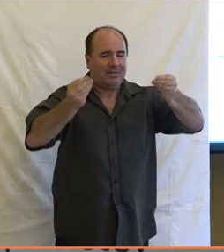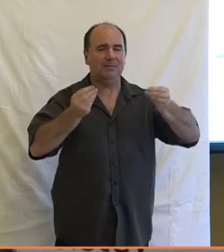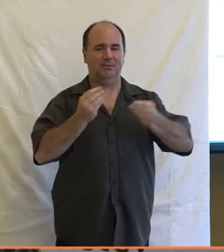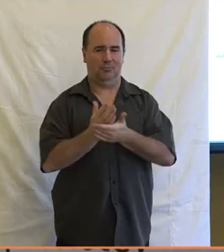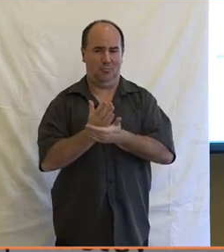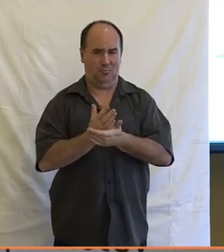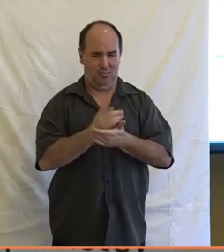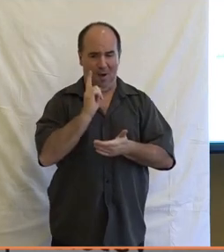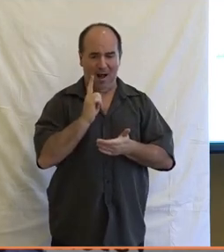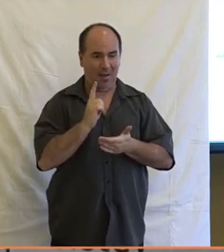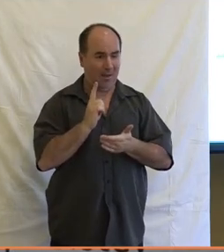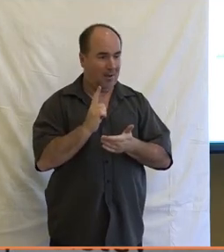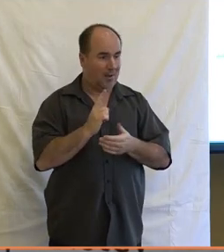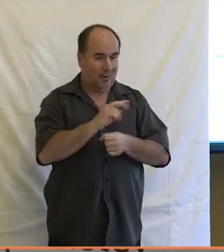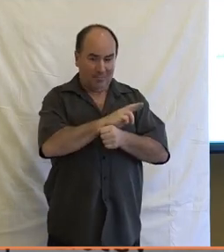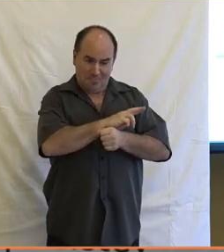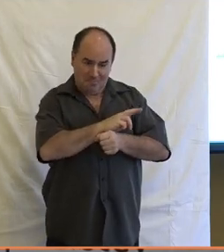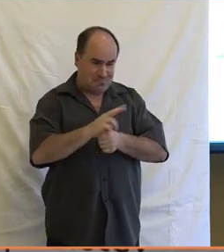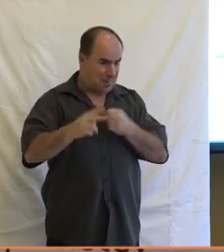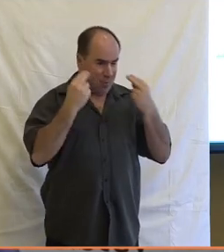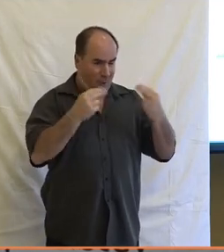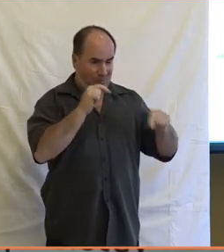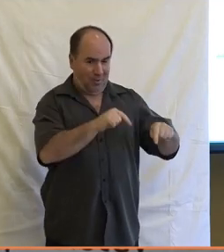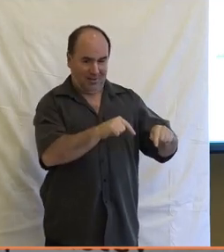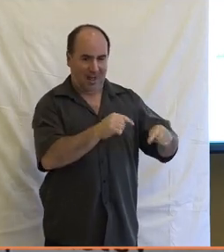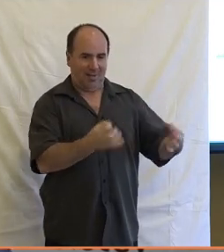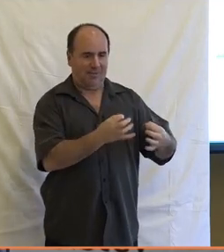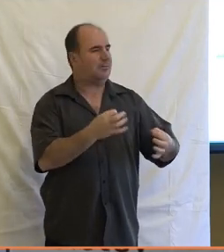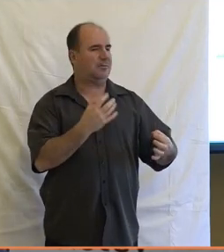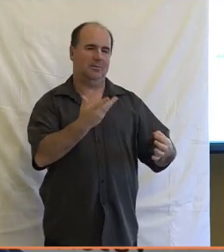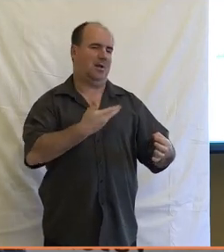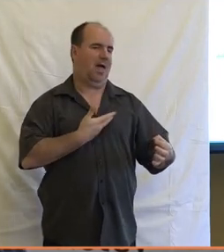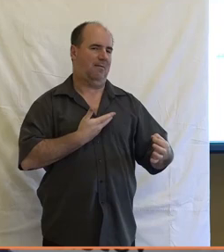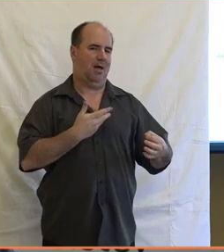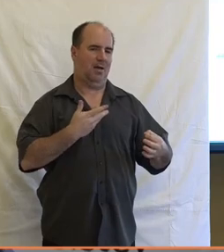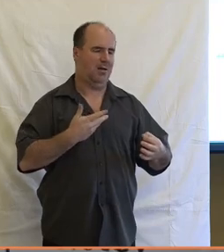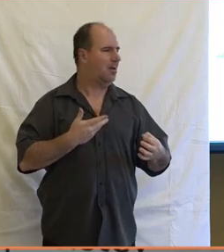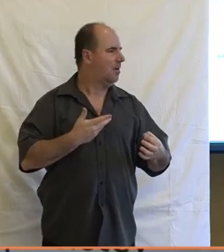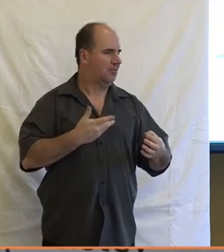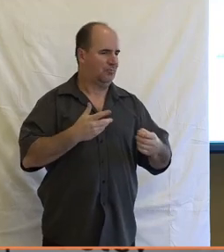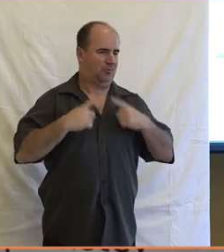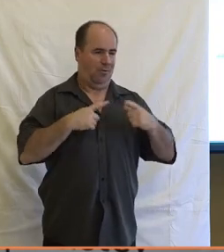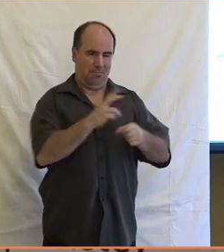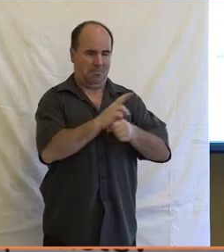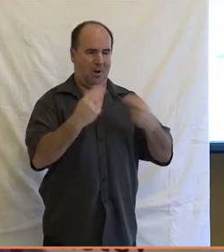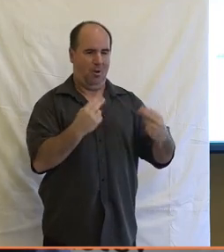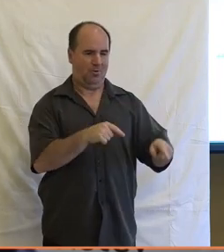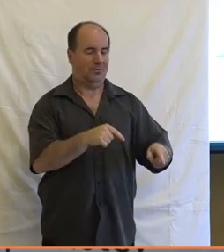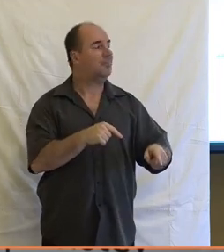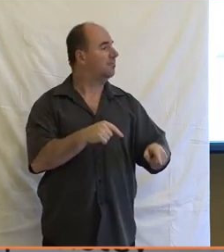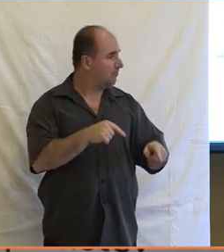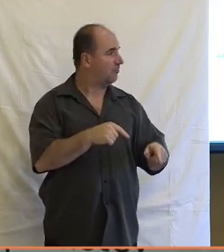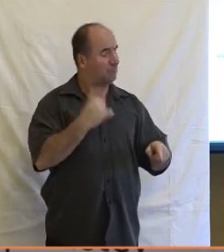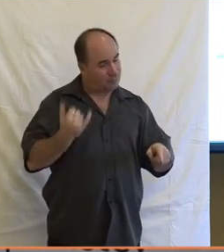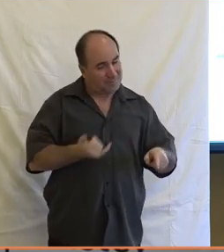tak, že bychom vám dali brýle a teď si s tím nějak cvič, jak chceš, ale je to o tom, že právě vy vlastně jdete nejdřív tomu rehabilitačnímu pracovníkovi a